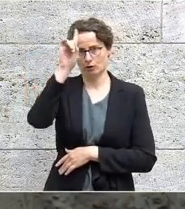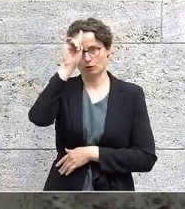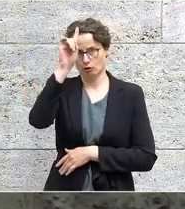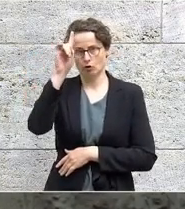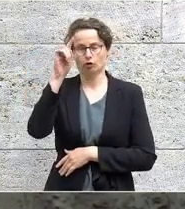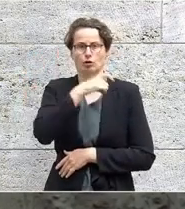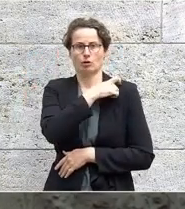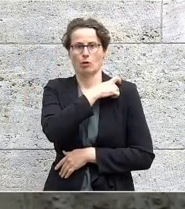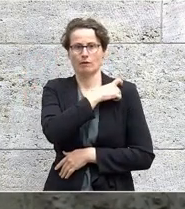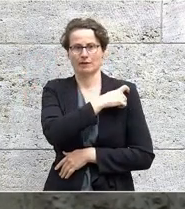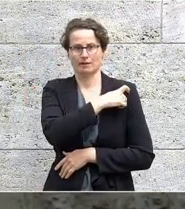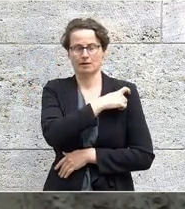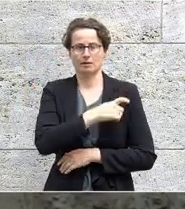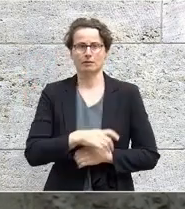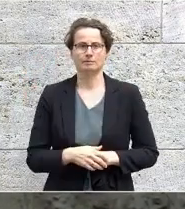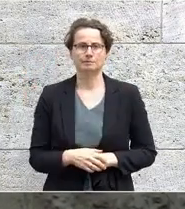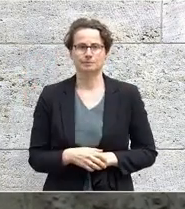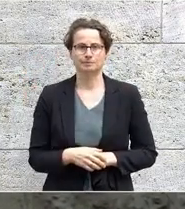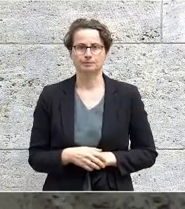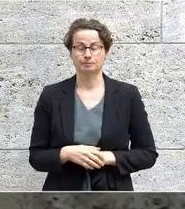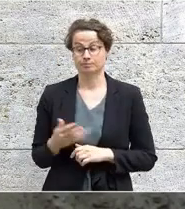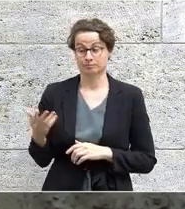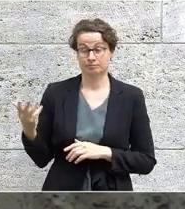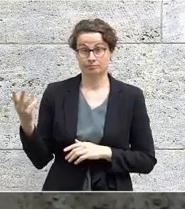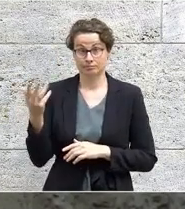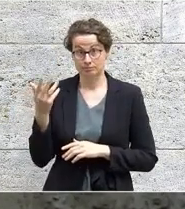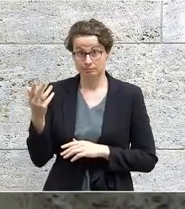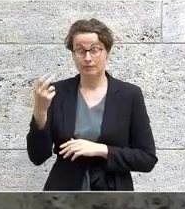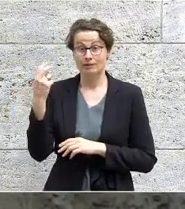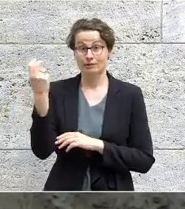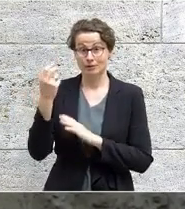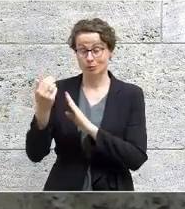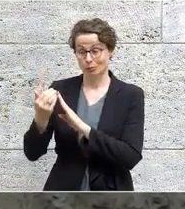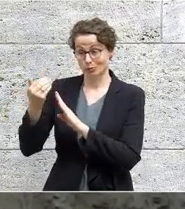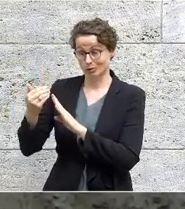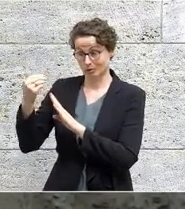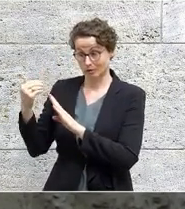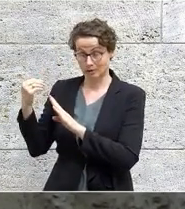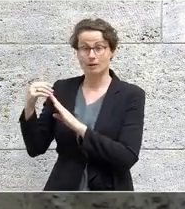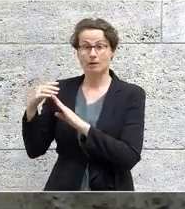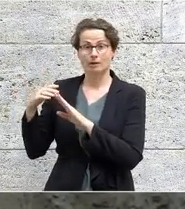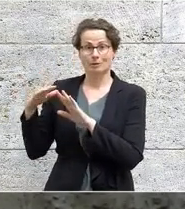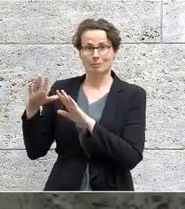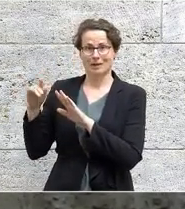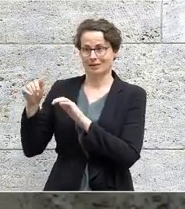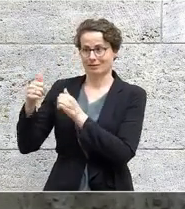Offiziere, die versucht hatten, gemeinsam mit anderen